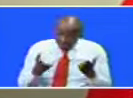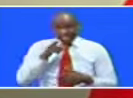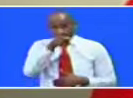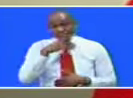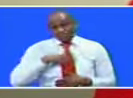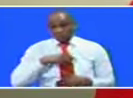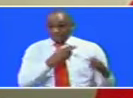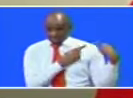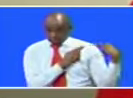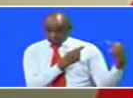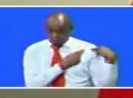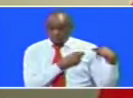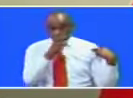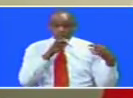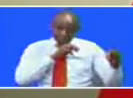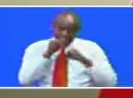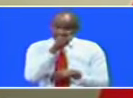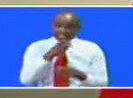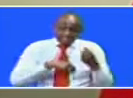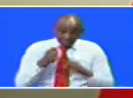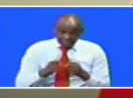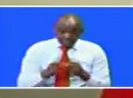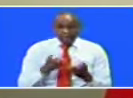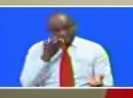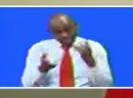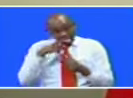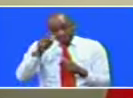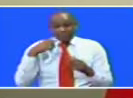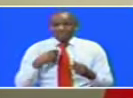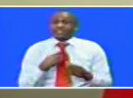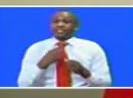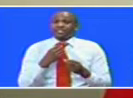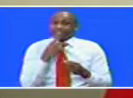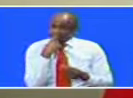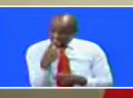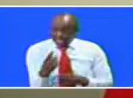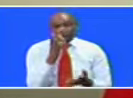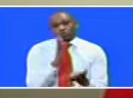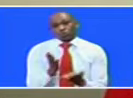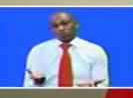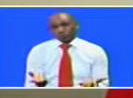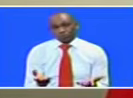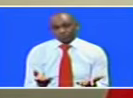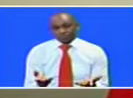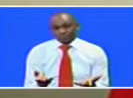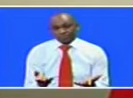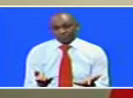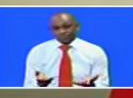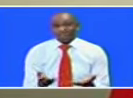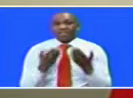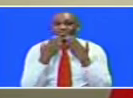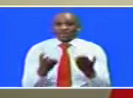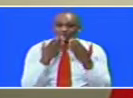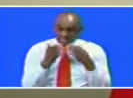wa ambao walikuwa wanasimamia ile shughuli basi wanapaswa kuwajibika pakubwa. Sana, asante